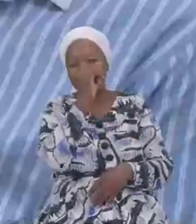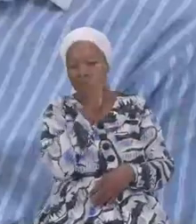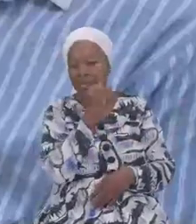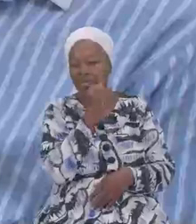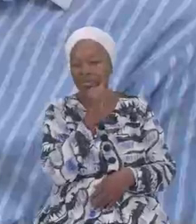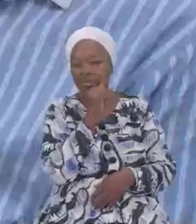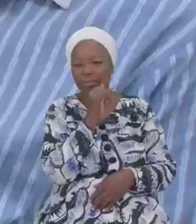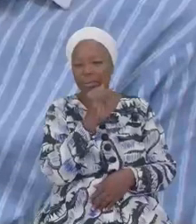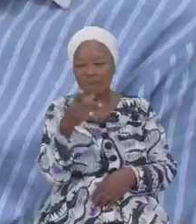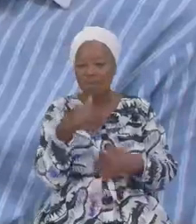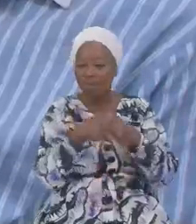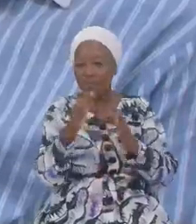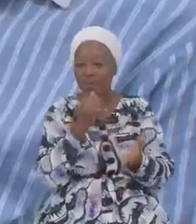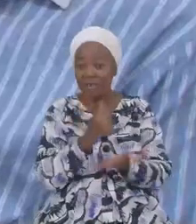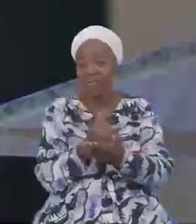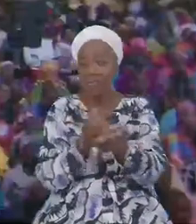Vous avez perdu votre amen là-bas.